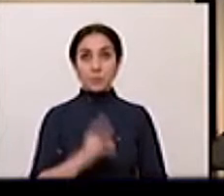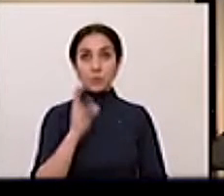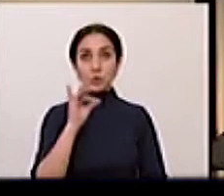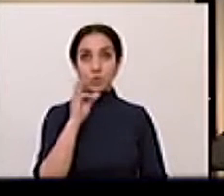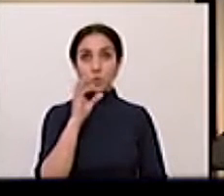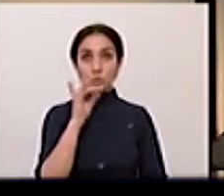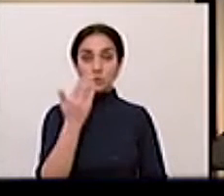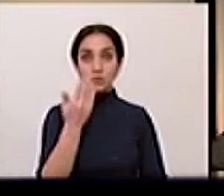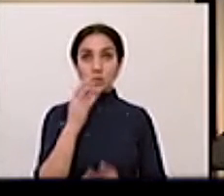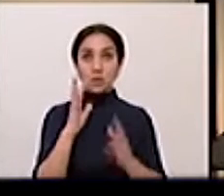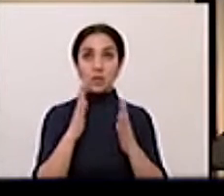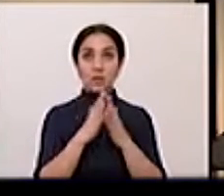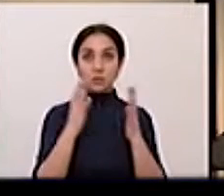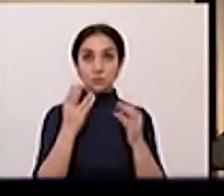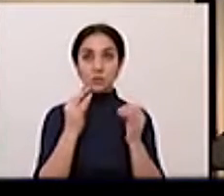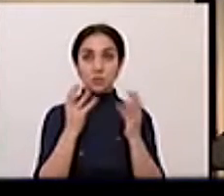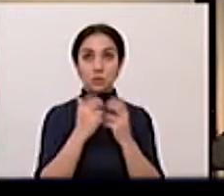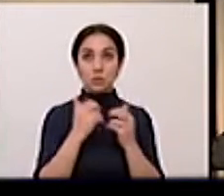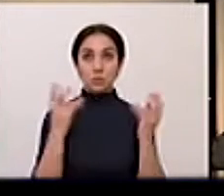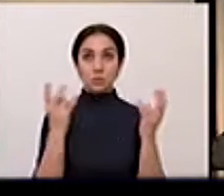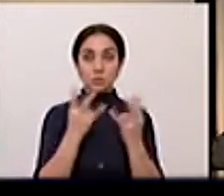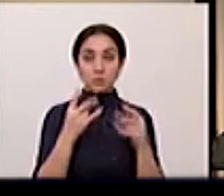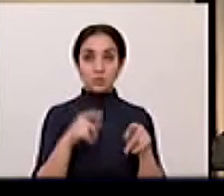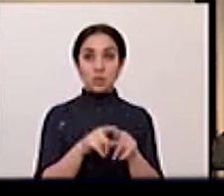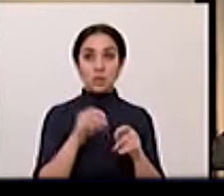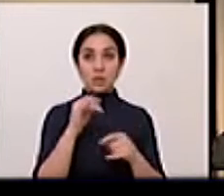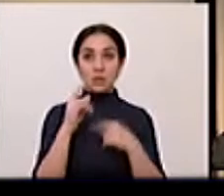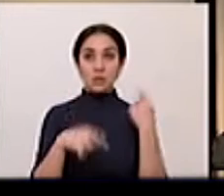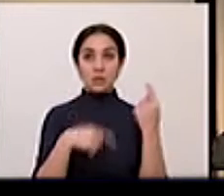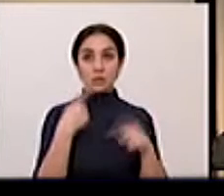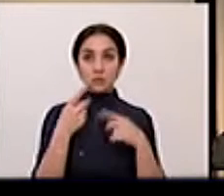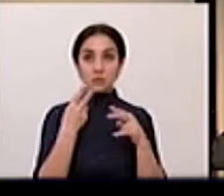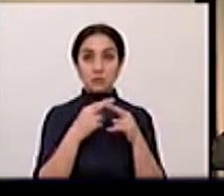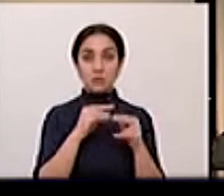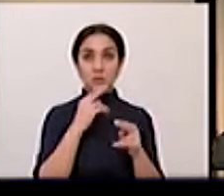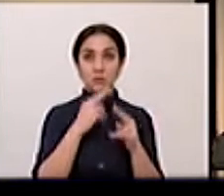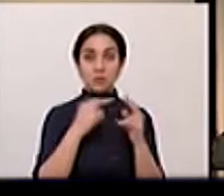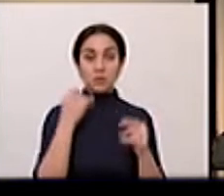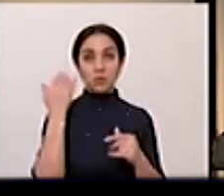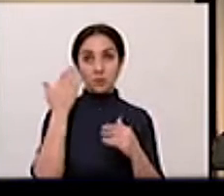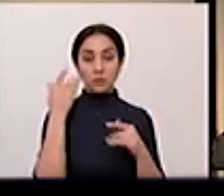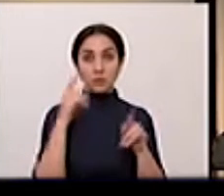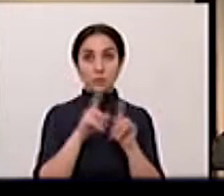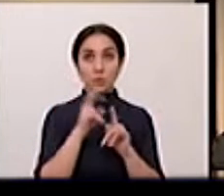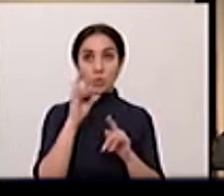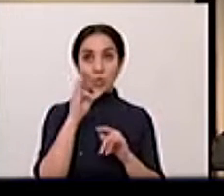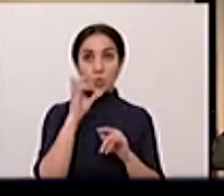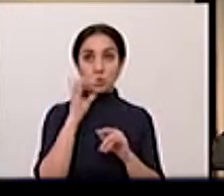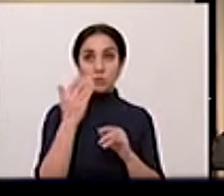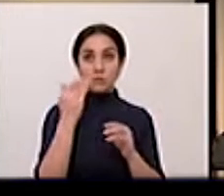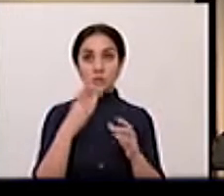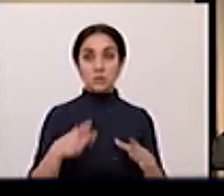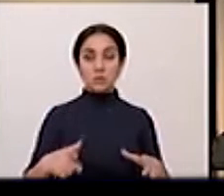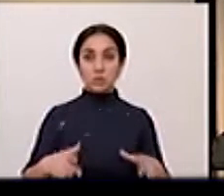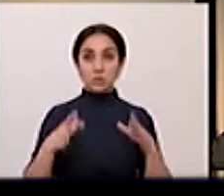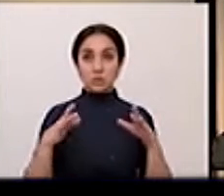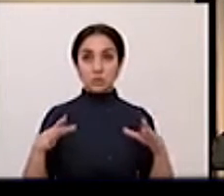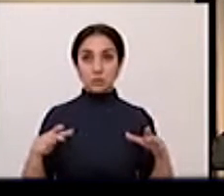Konusning hajmini hisoblashimiz kerak. Bilamizki, aylanish jismlari deganda hayolimizga konus, silindr va